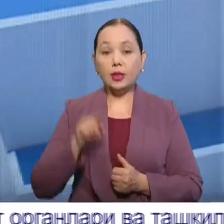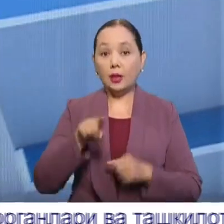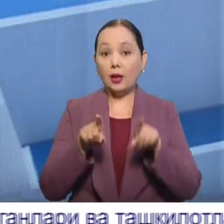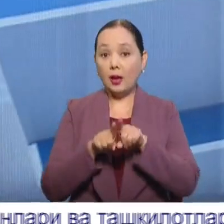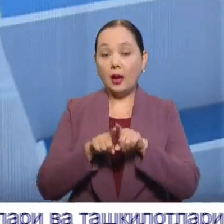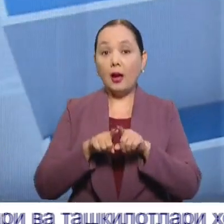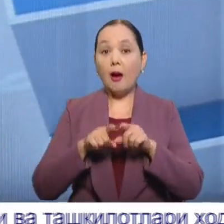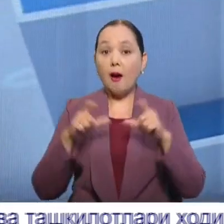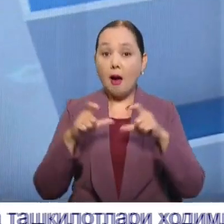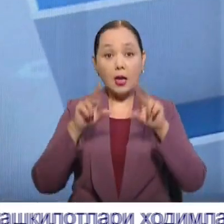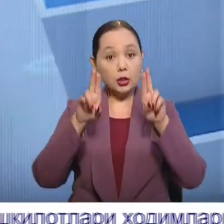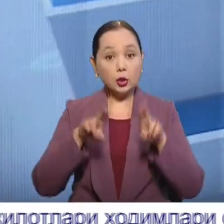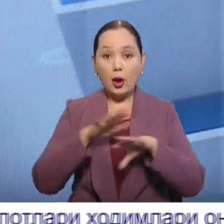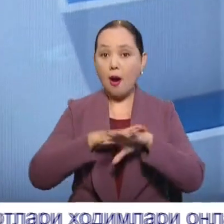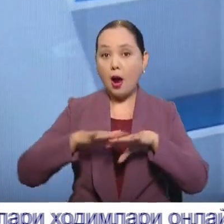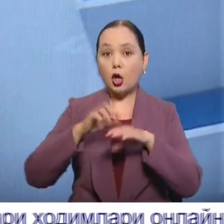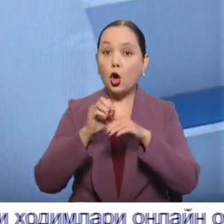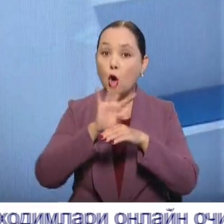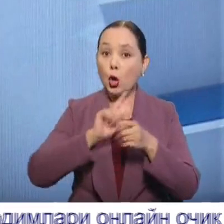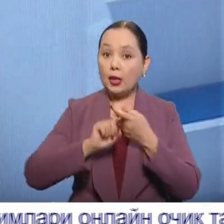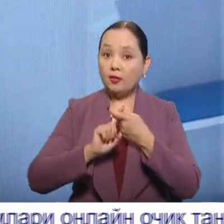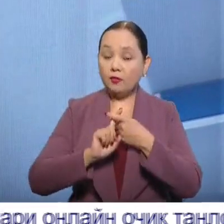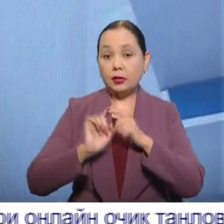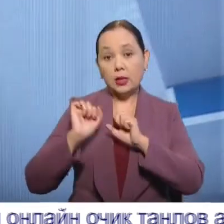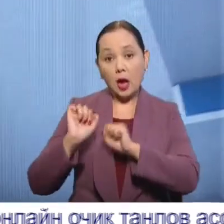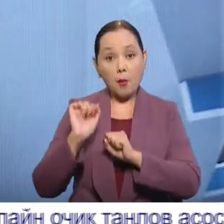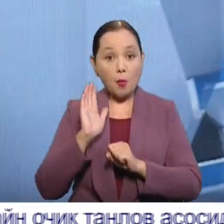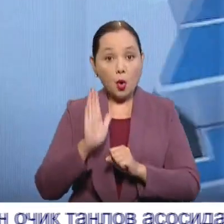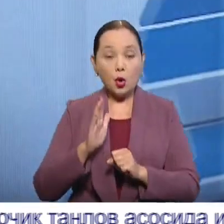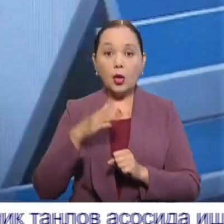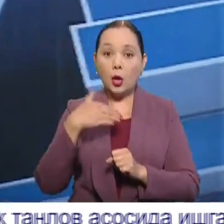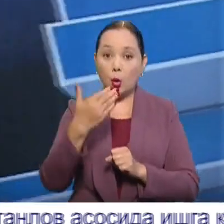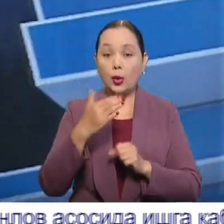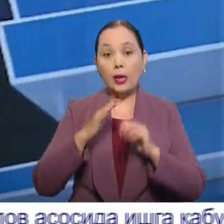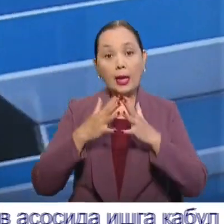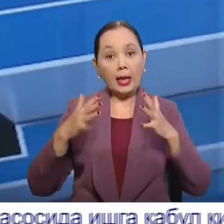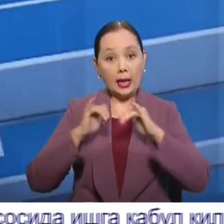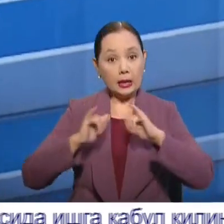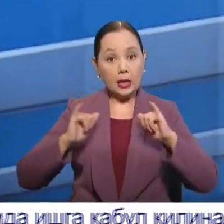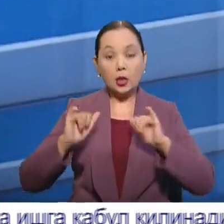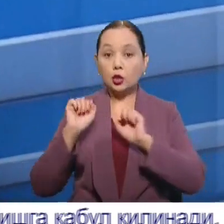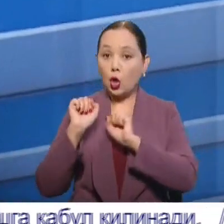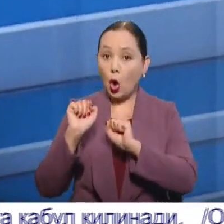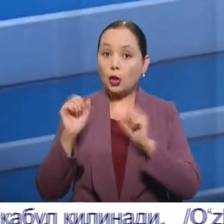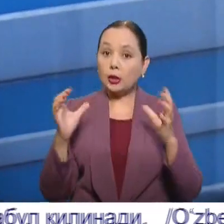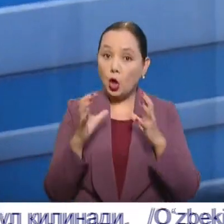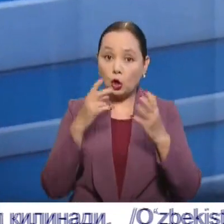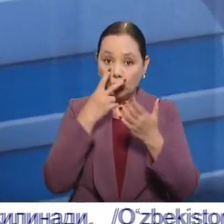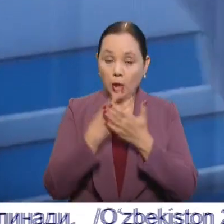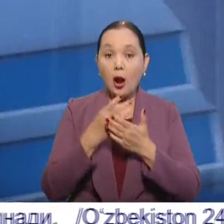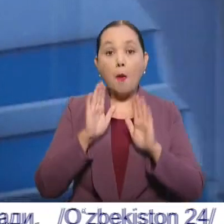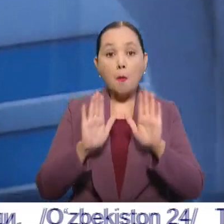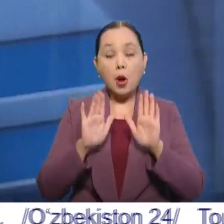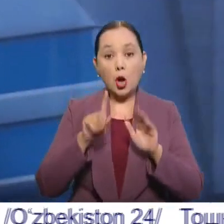Белгиленген карантин қоидалары холина коронавирус инфекциясынан химоя қилиш, вирус кейін тарқалышып кетишининг олдини олишга қаратилган.